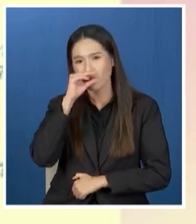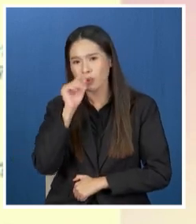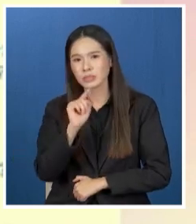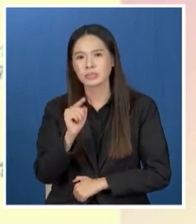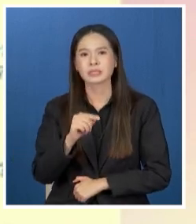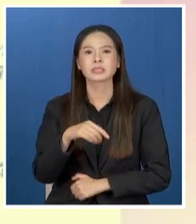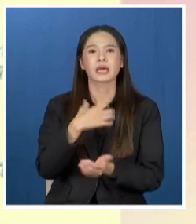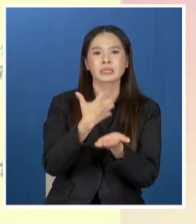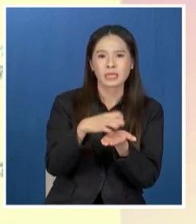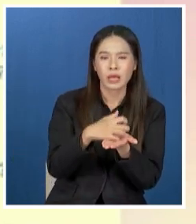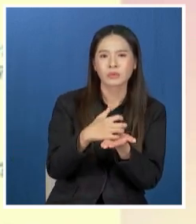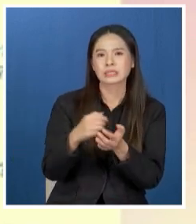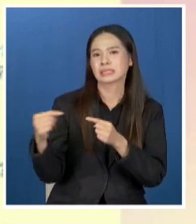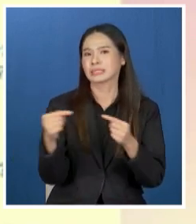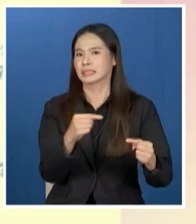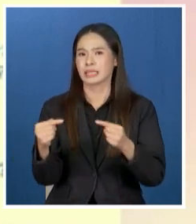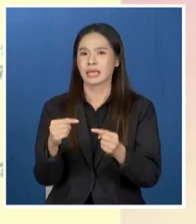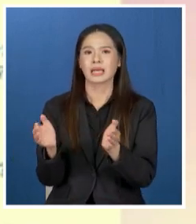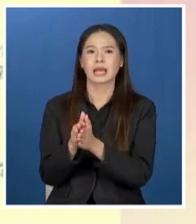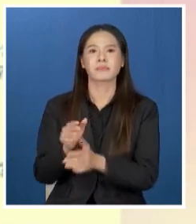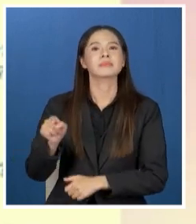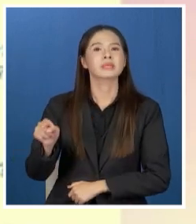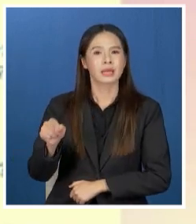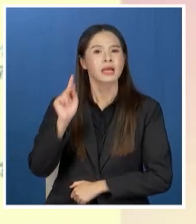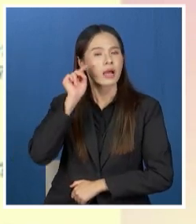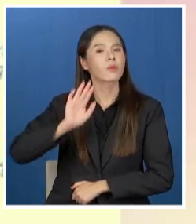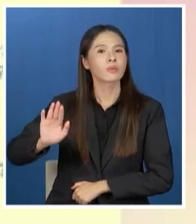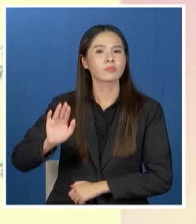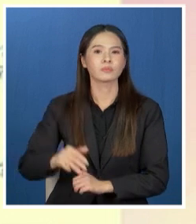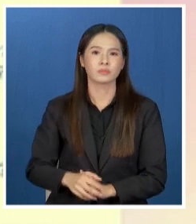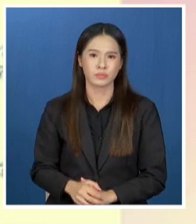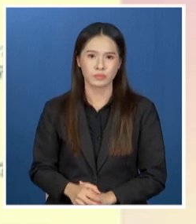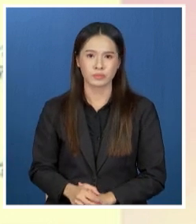ป็นในช่วงการออกรายการหรือการโต้เถียงกับคุณณวัฒน์ผ่านสื่อนะครับ